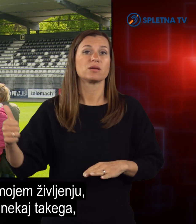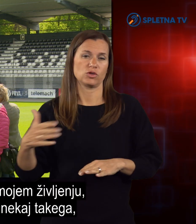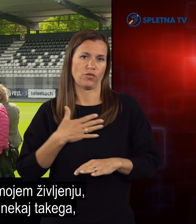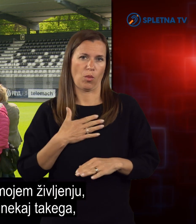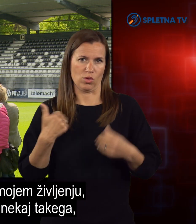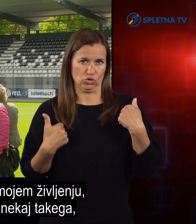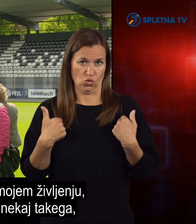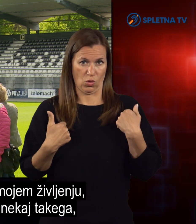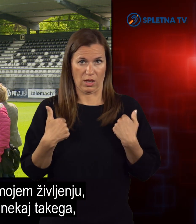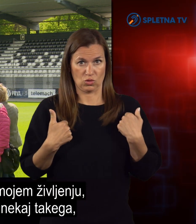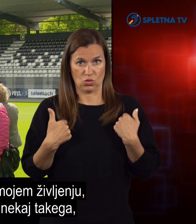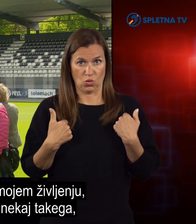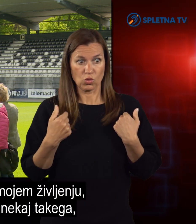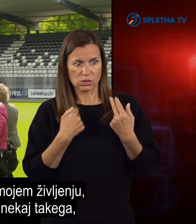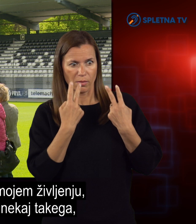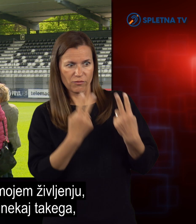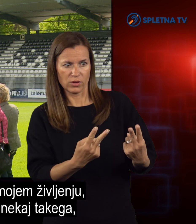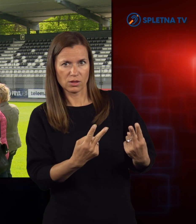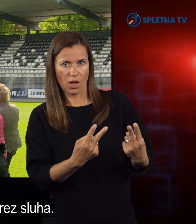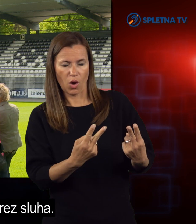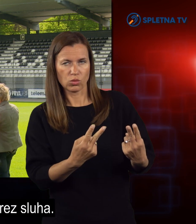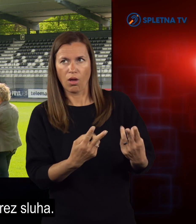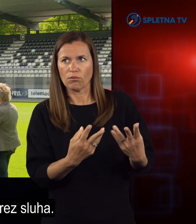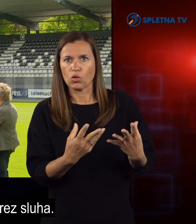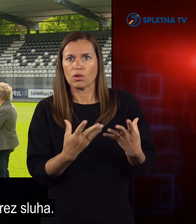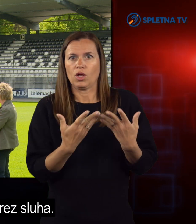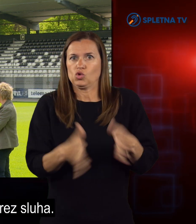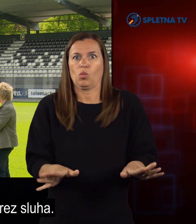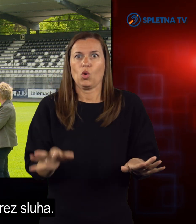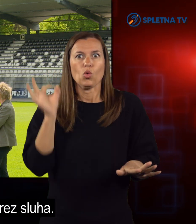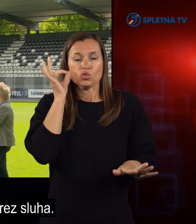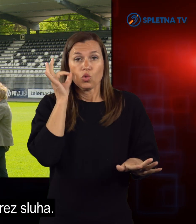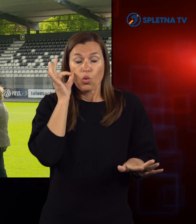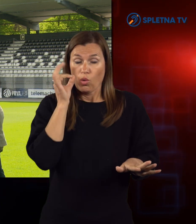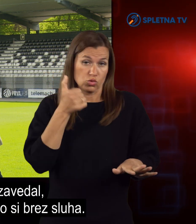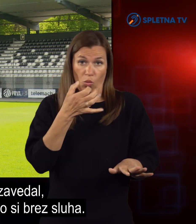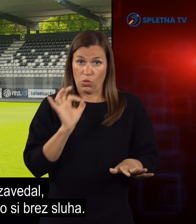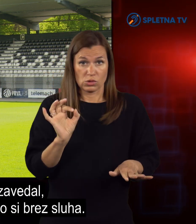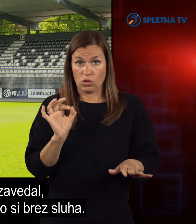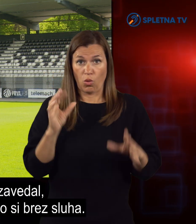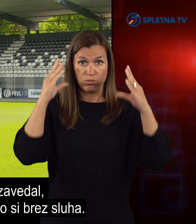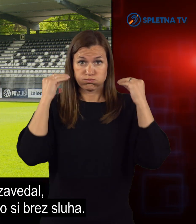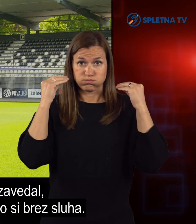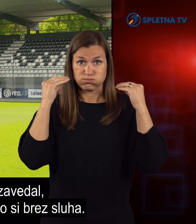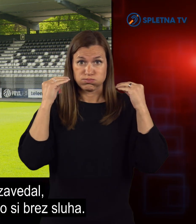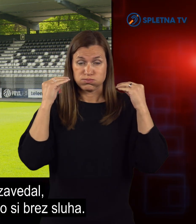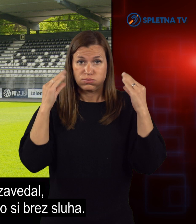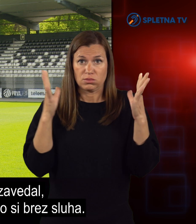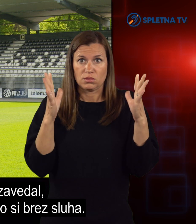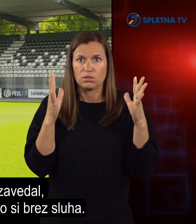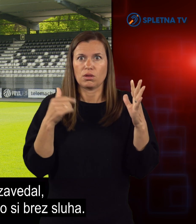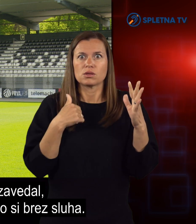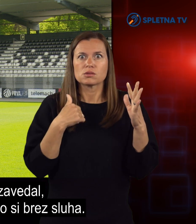bilo prvič v mojem življenju, ko se je zgodilo nekaj takega, da sem bil brez sluha, čist. In nisem se moral zavedati, da